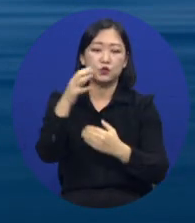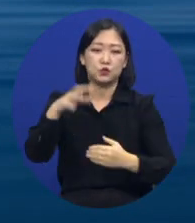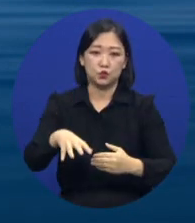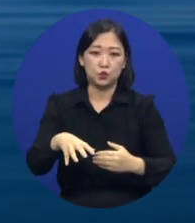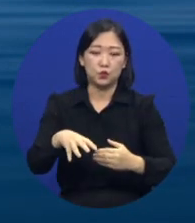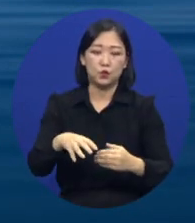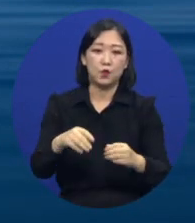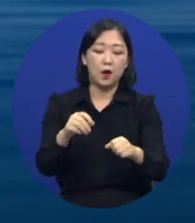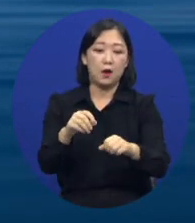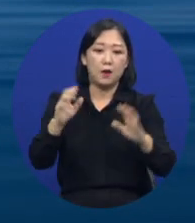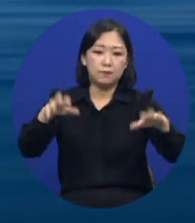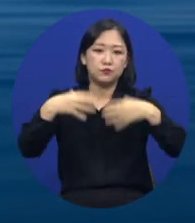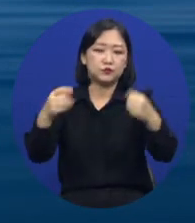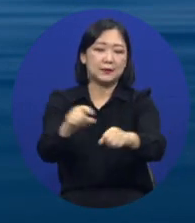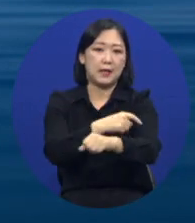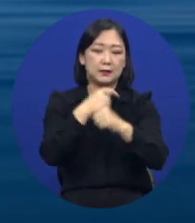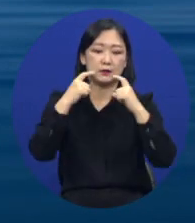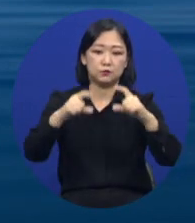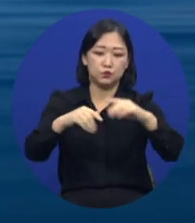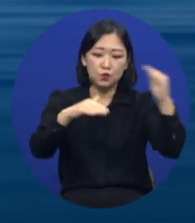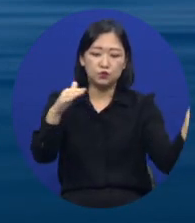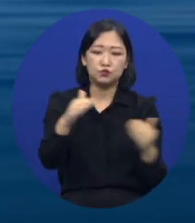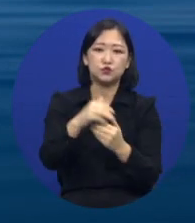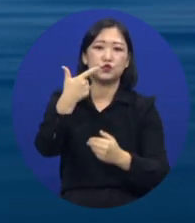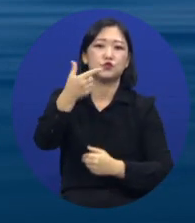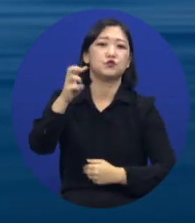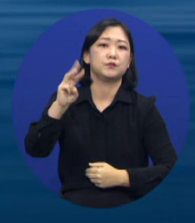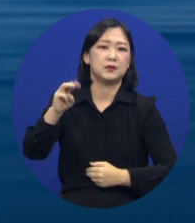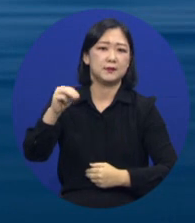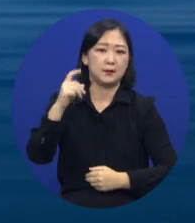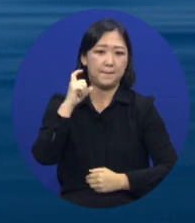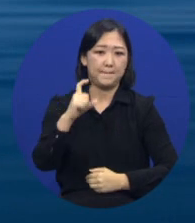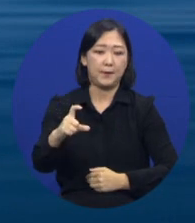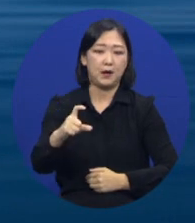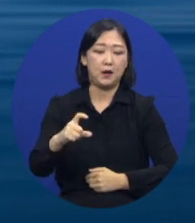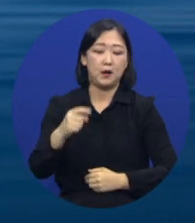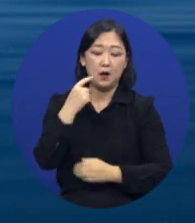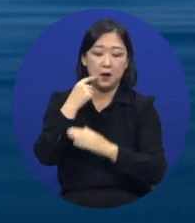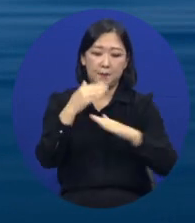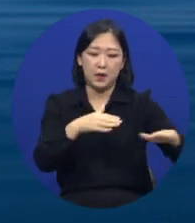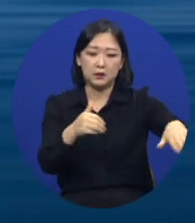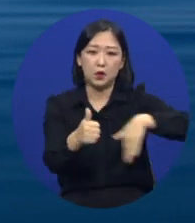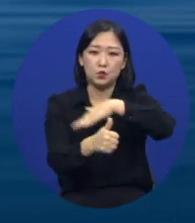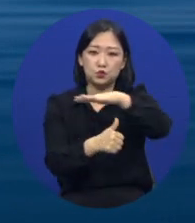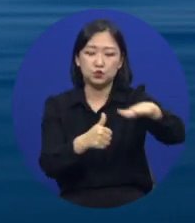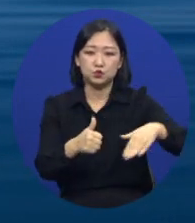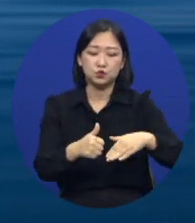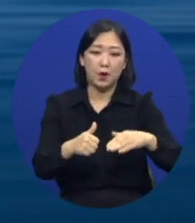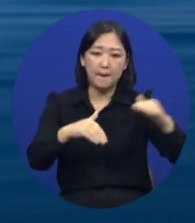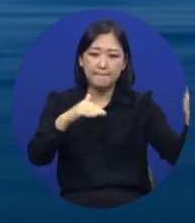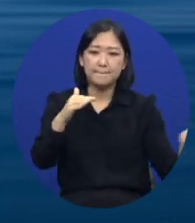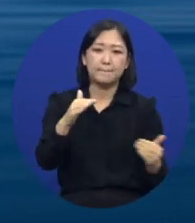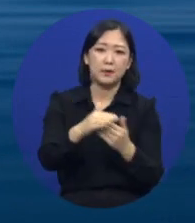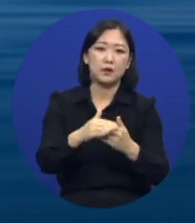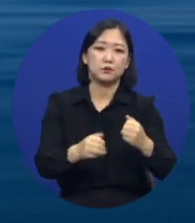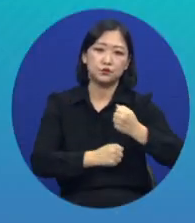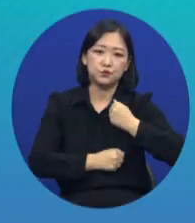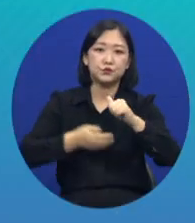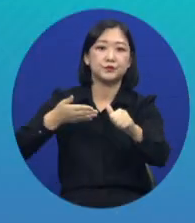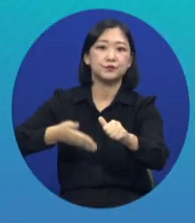풍랑특보가 발효되겠고요. 물결이 6m까지 매우 거세게 일겠습니다. 해안가에서는 너울성 파도에도 유의해 주시기